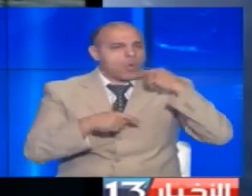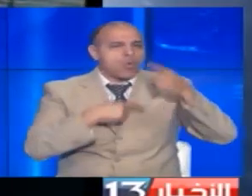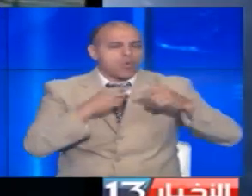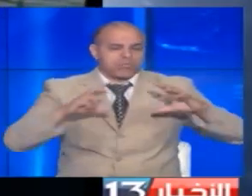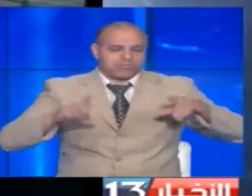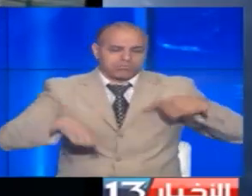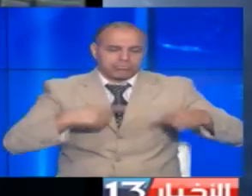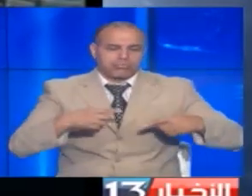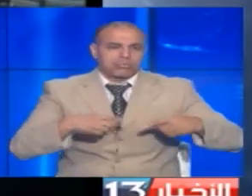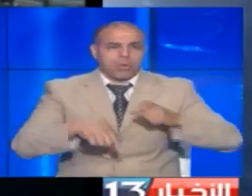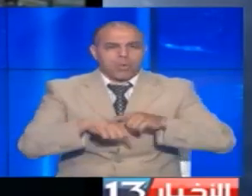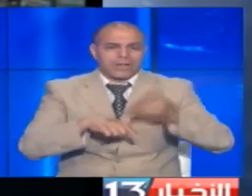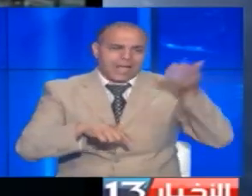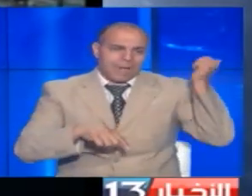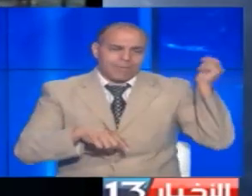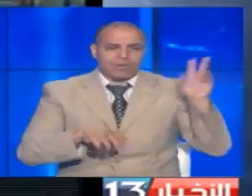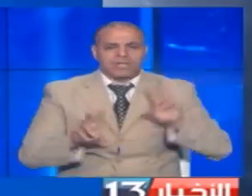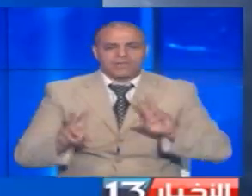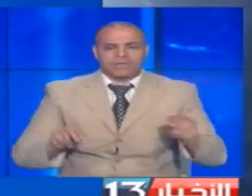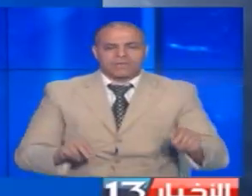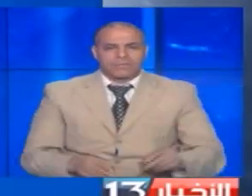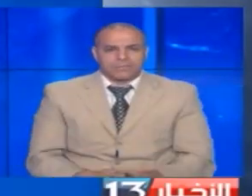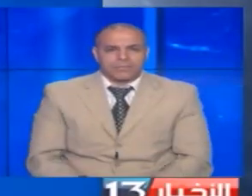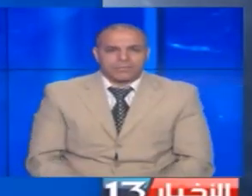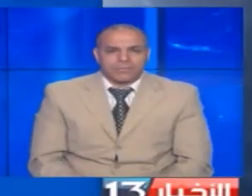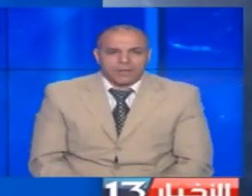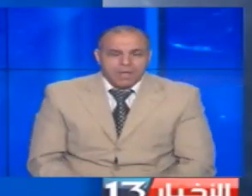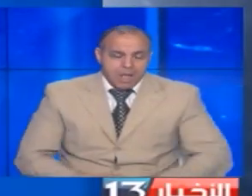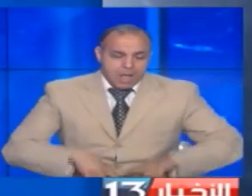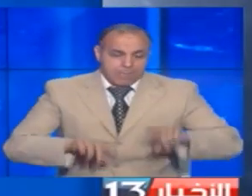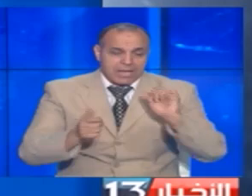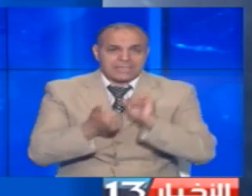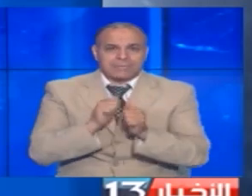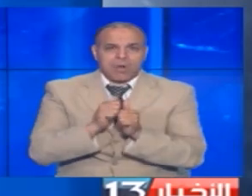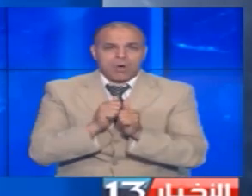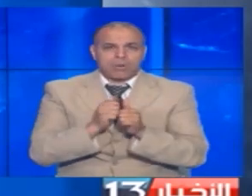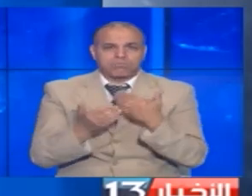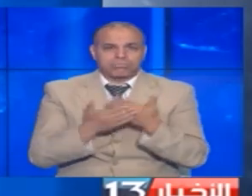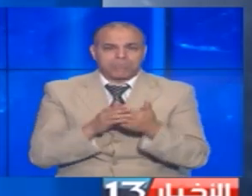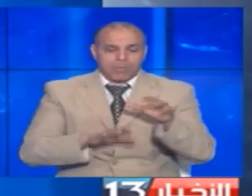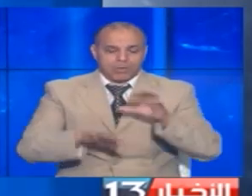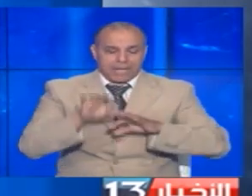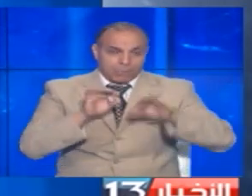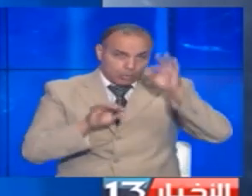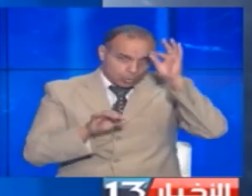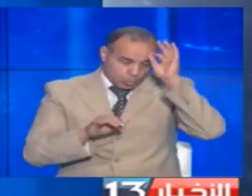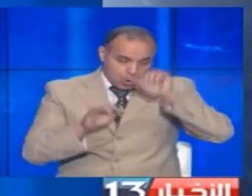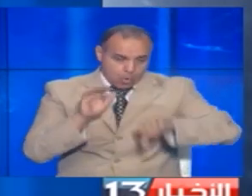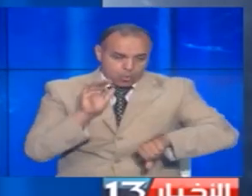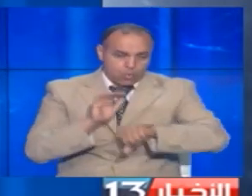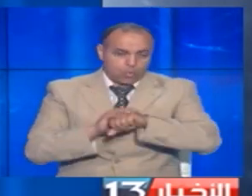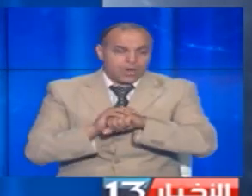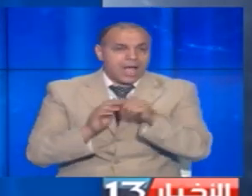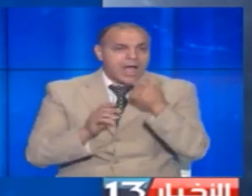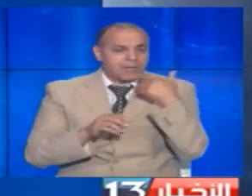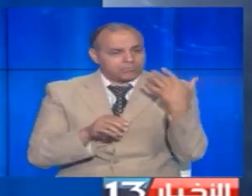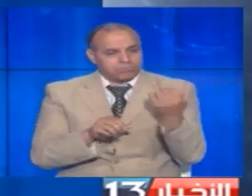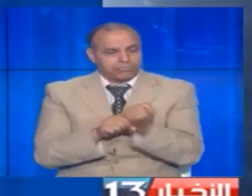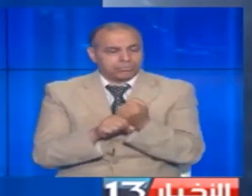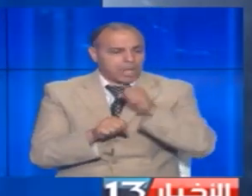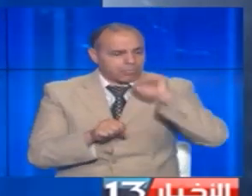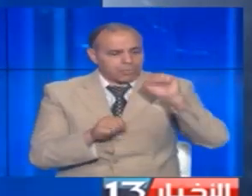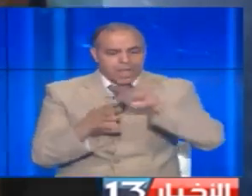خلال نفس الفتره من سبتمبر وفي اخبار الرياضه يراهن المنتخب التونسي لكره القدم على تحقيق فوز